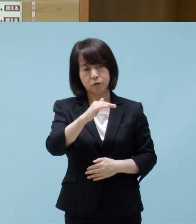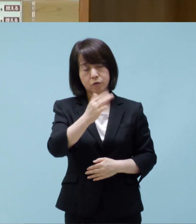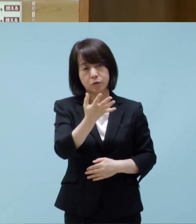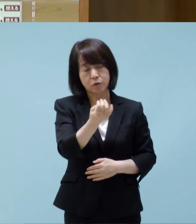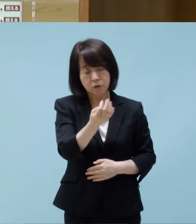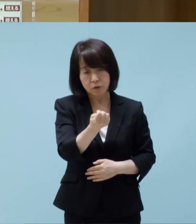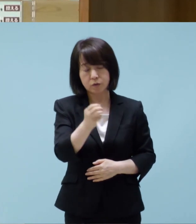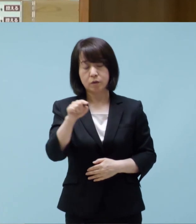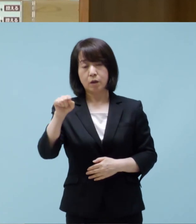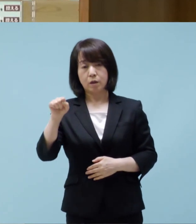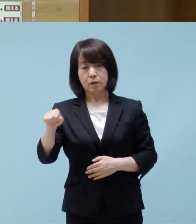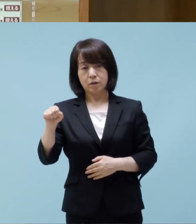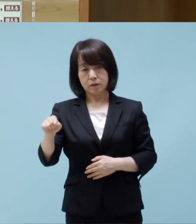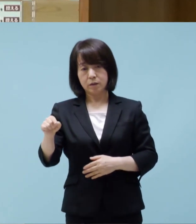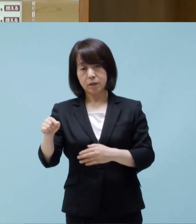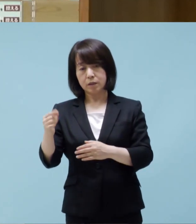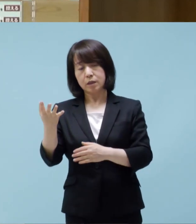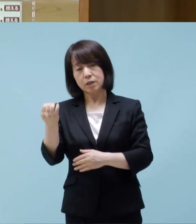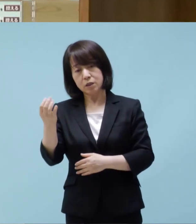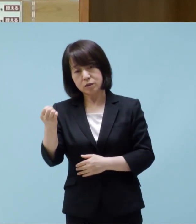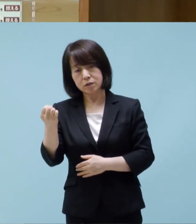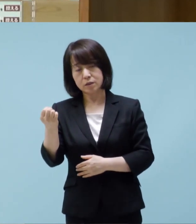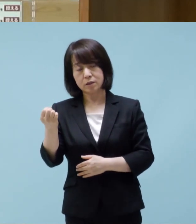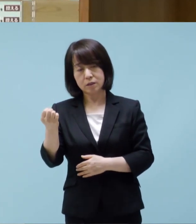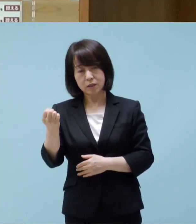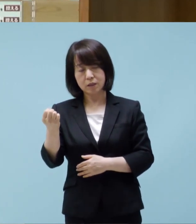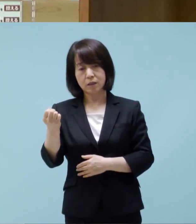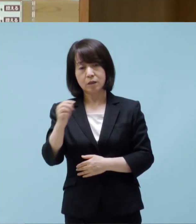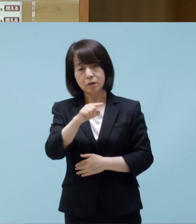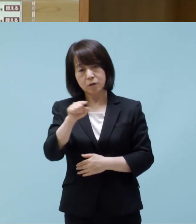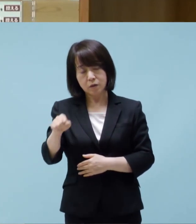あと、 ごめんなさい。無観客っていうことについても、